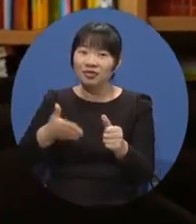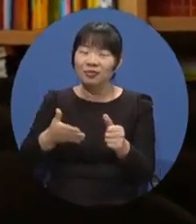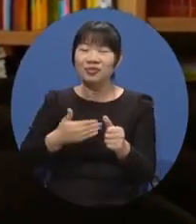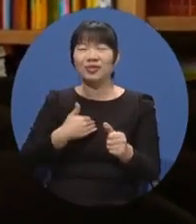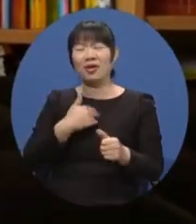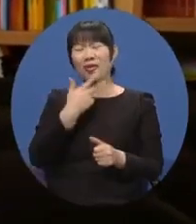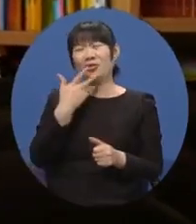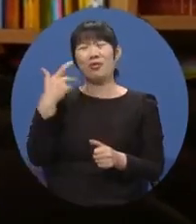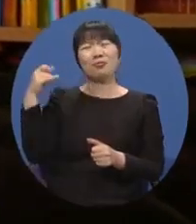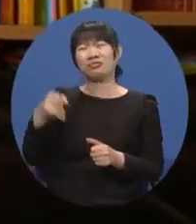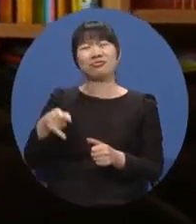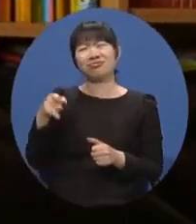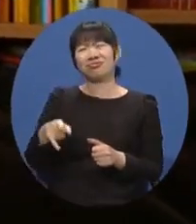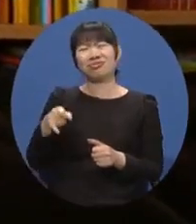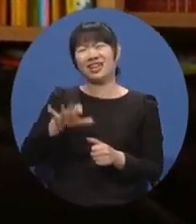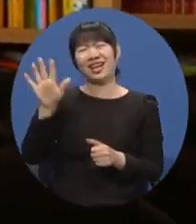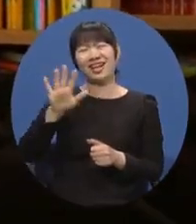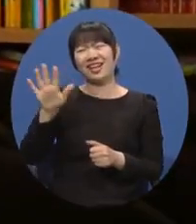저 영어 못해요.